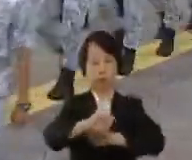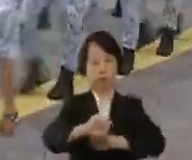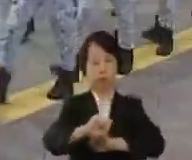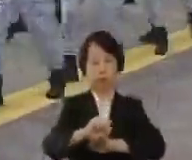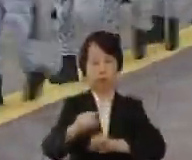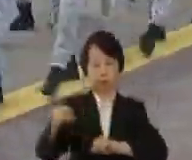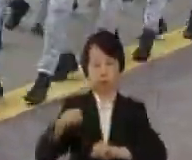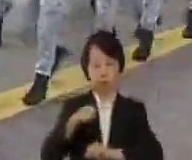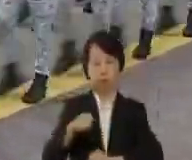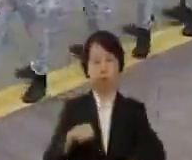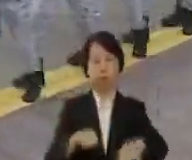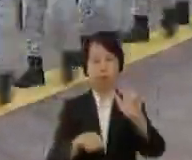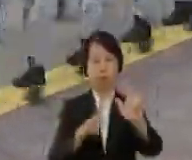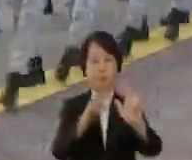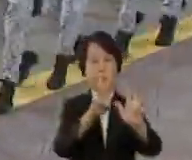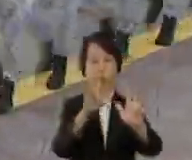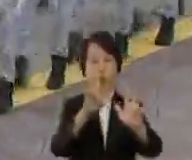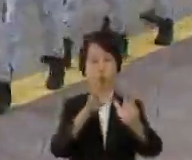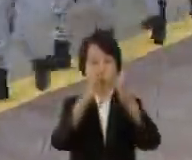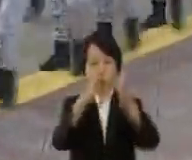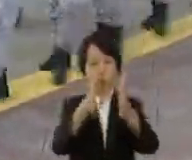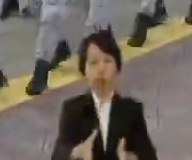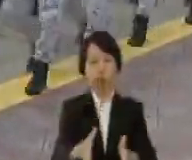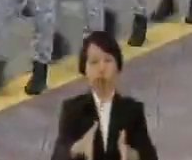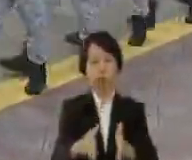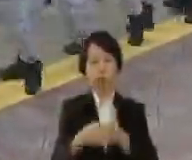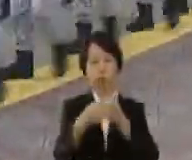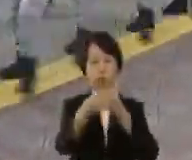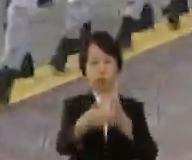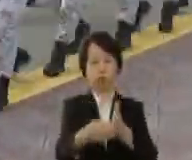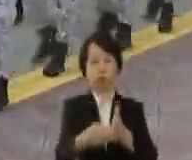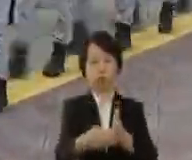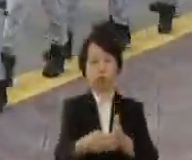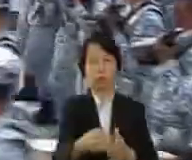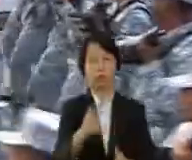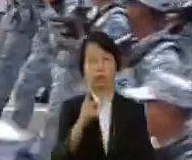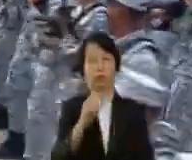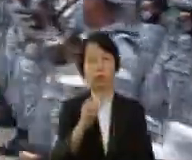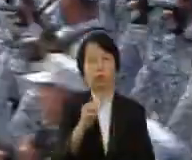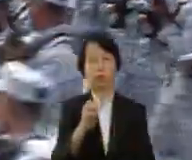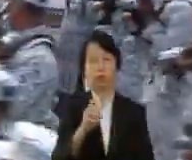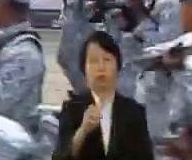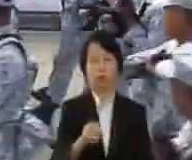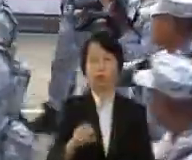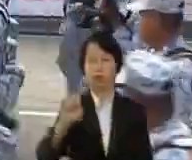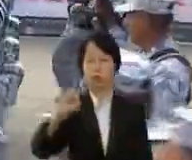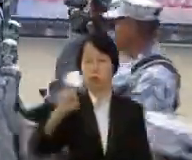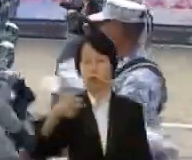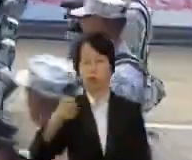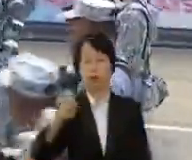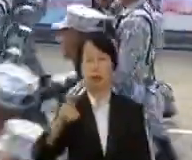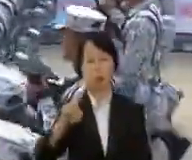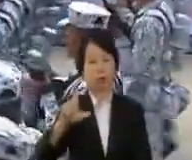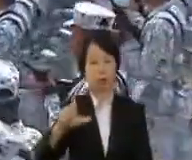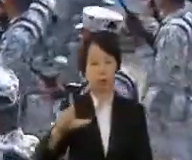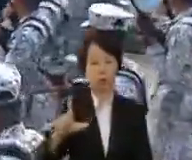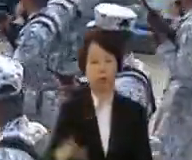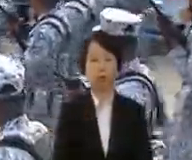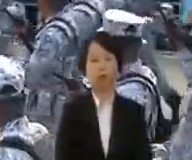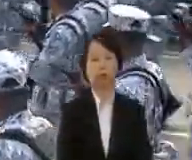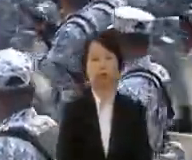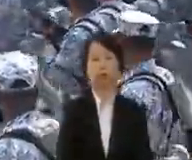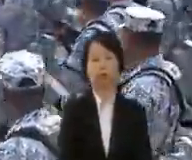daripada 367 orang anggota diketuai Komander Syarul Zikri bin Abdul Jalil.